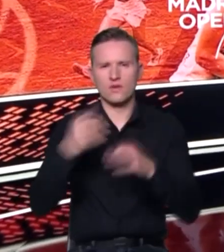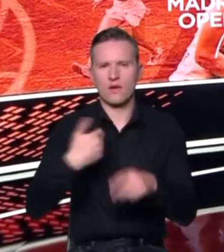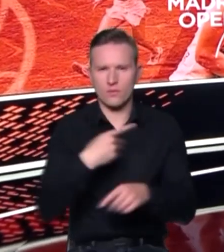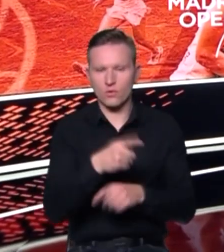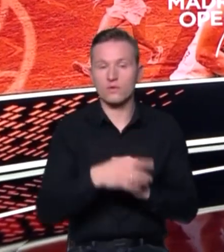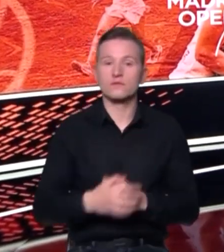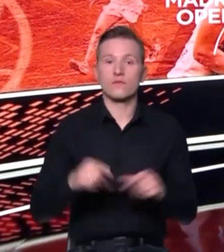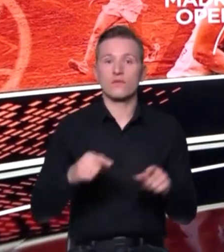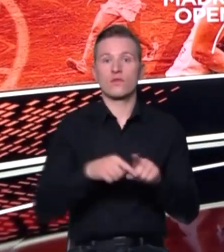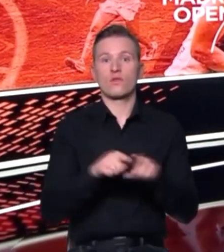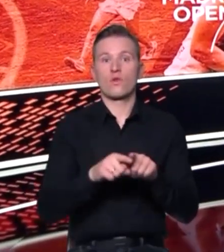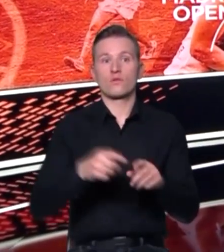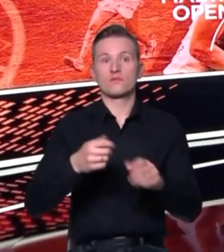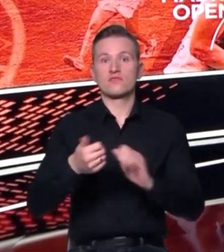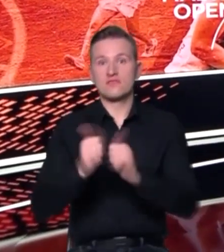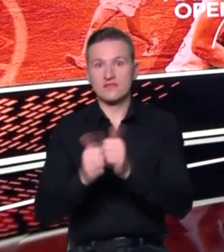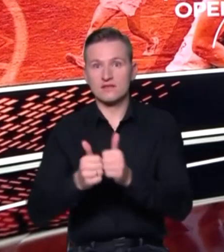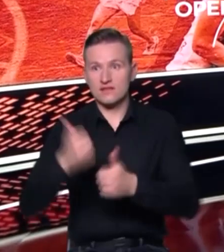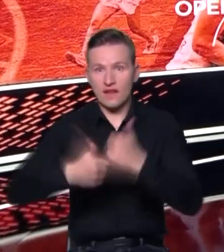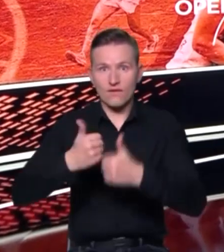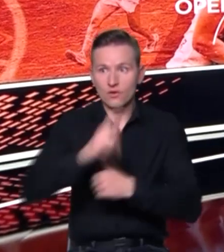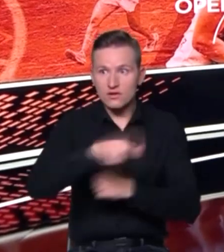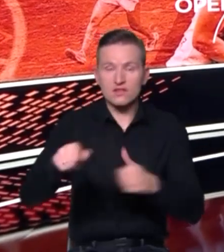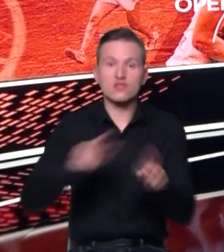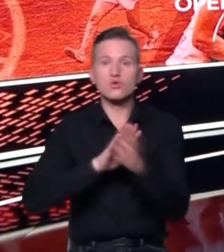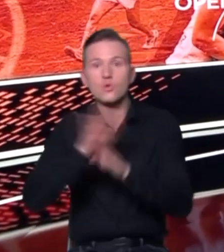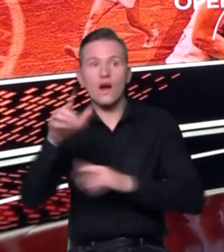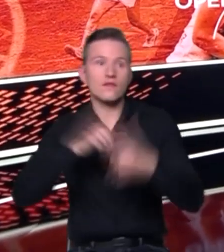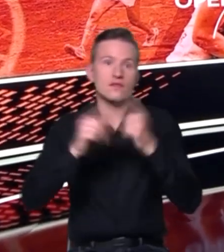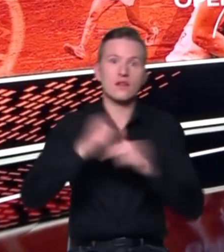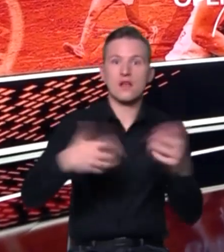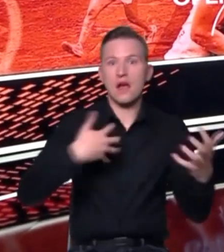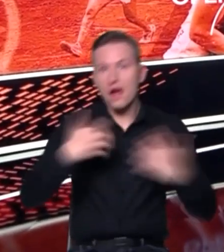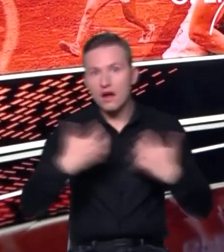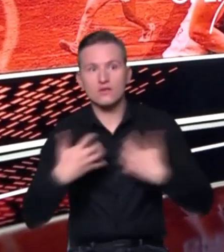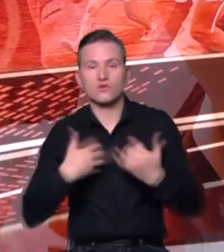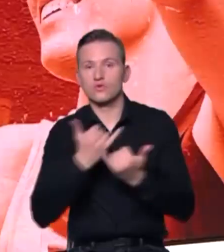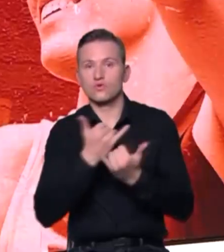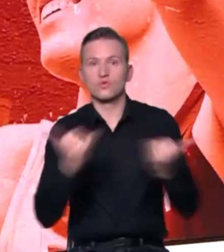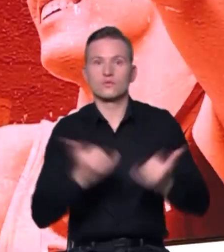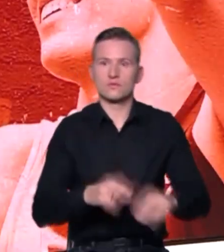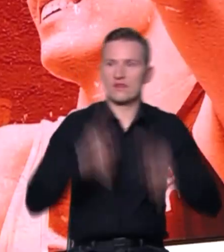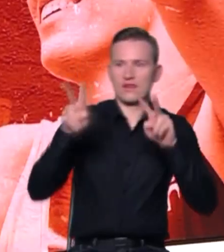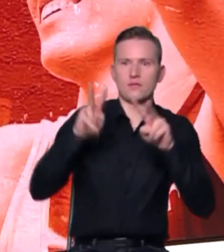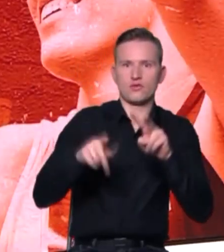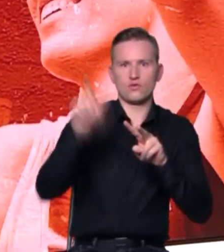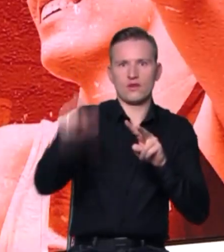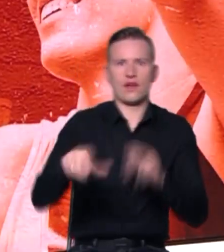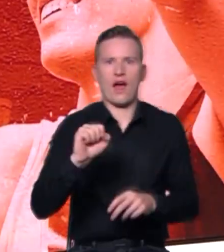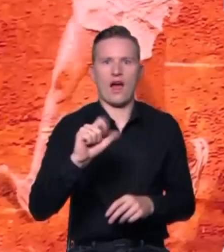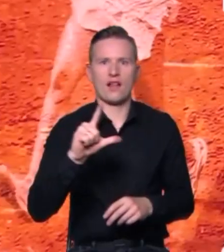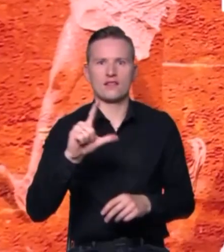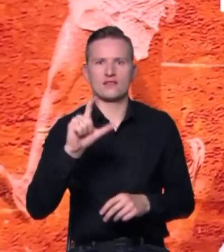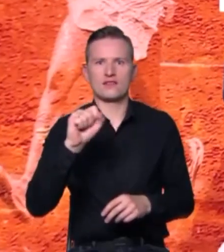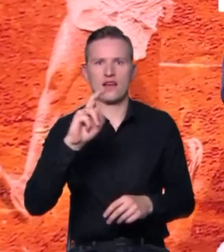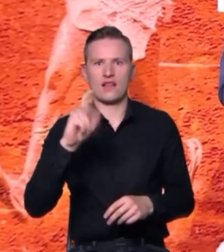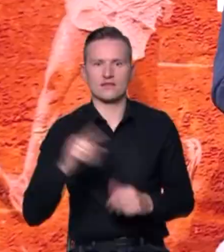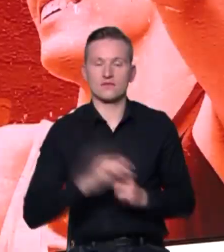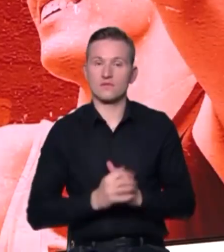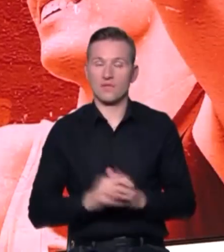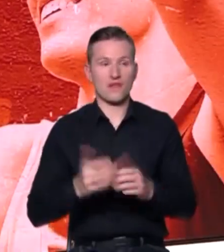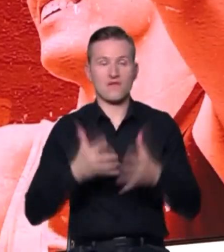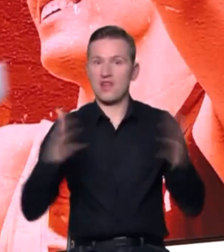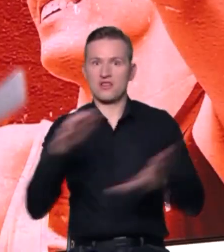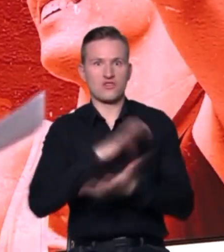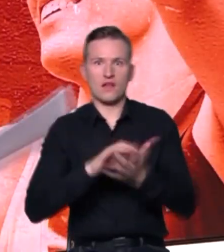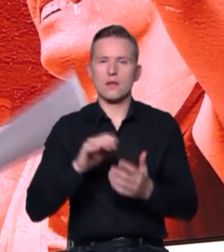ci znani ludzie, aktorzy, celebryci kibicują Carlosowi Alcarazowi. Wielki świat. Agata Bachanek,